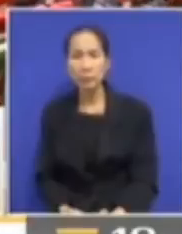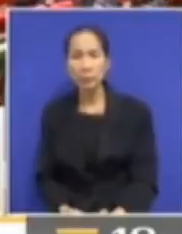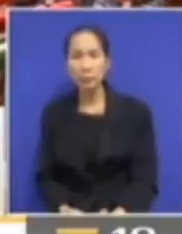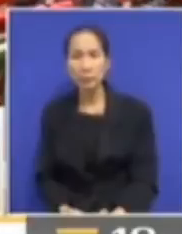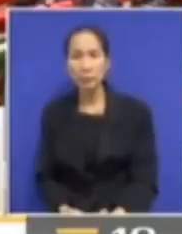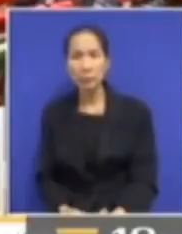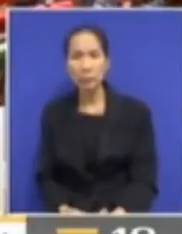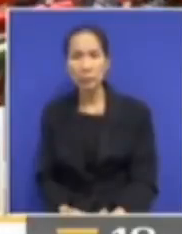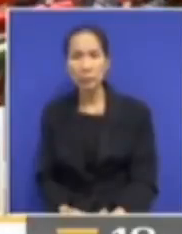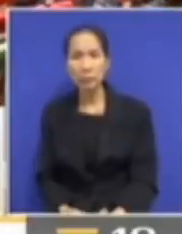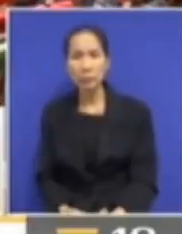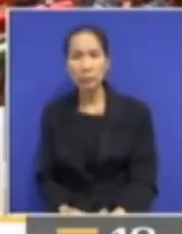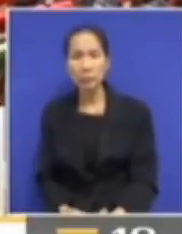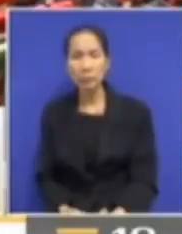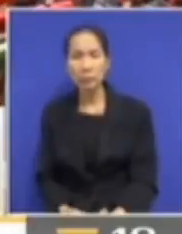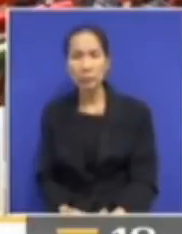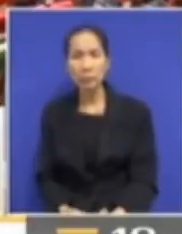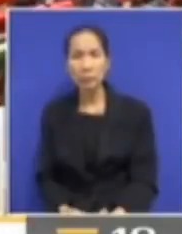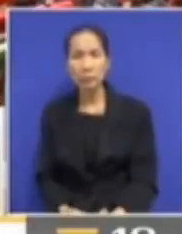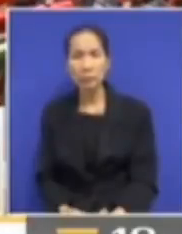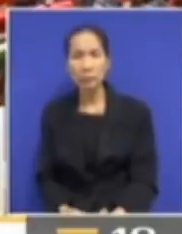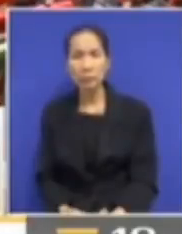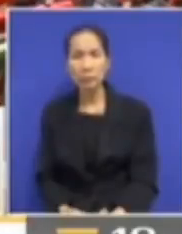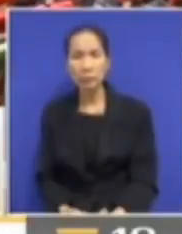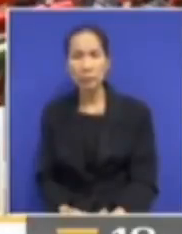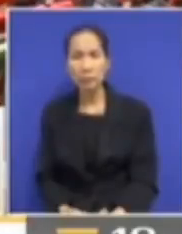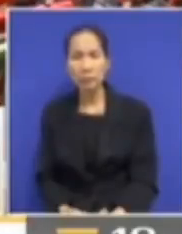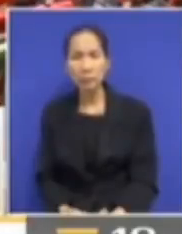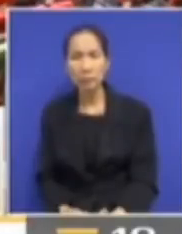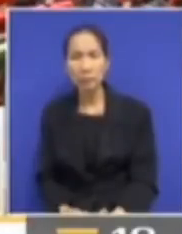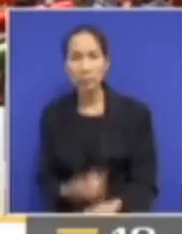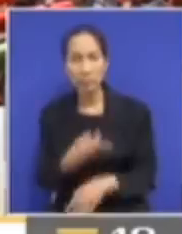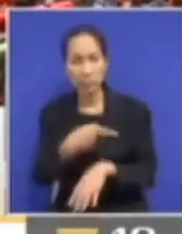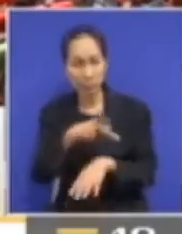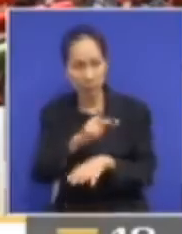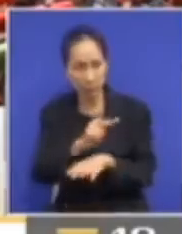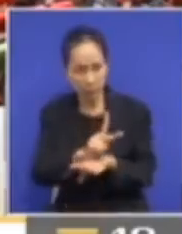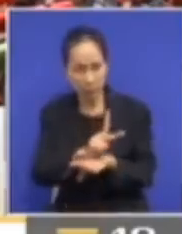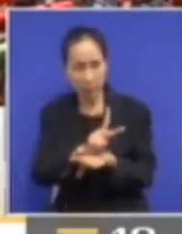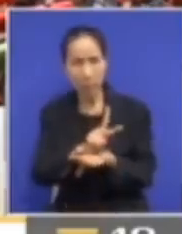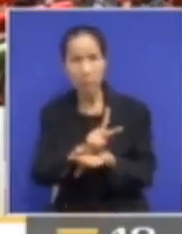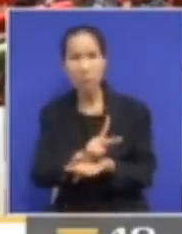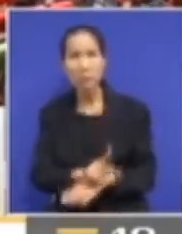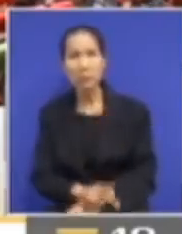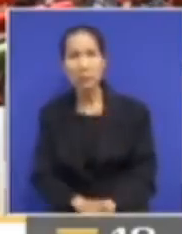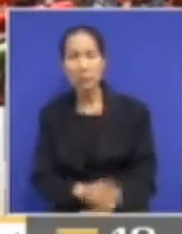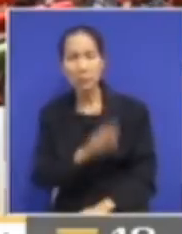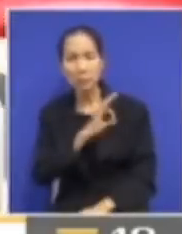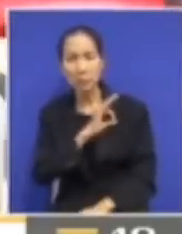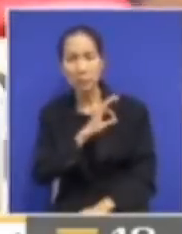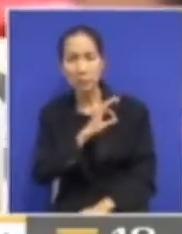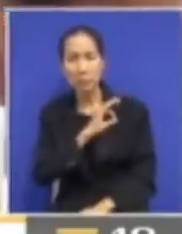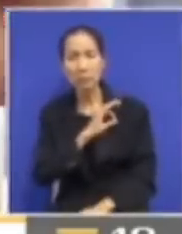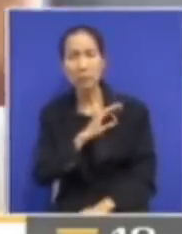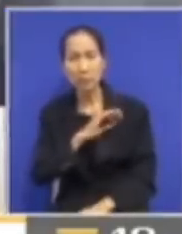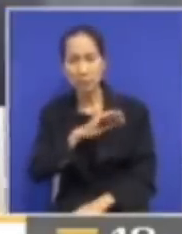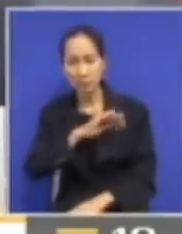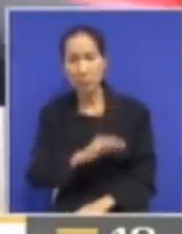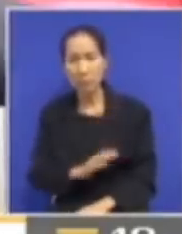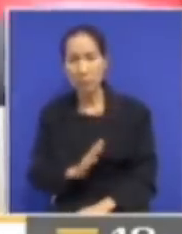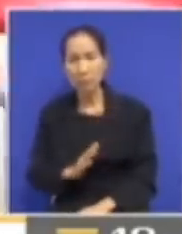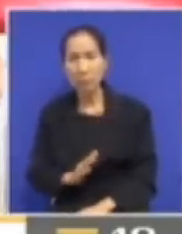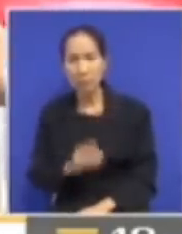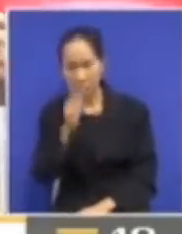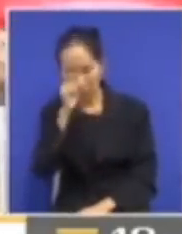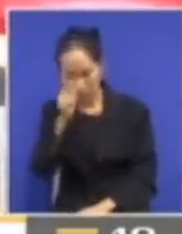ไปยังกับเรียนท่านประธานท่านสมาชิกที่เคารพทุกท่านครับผมเส